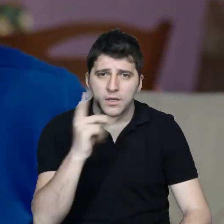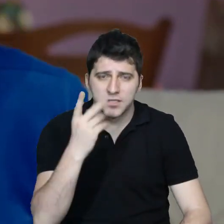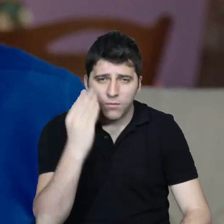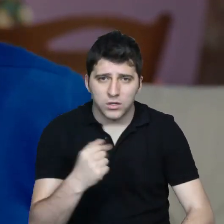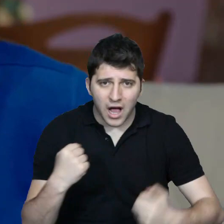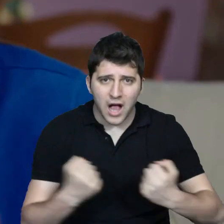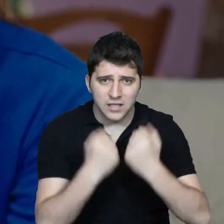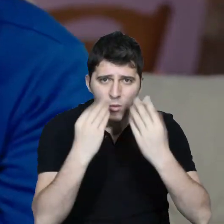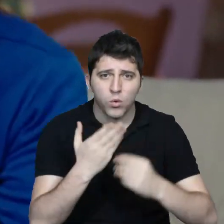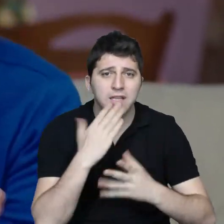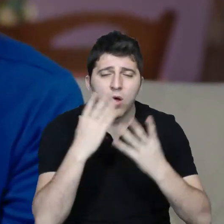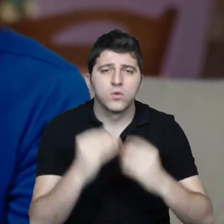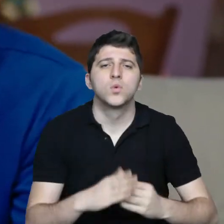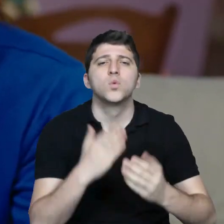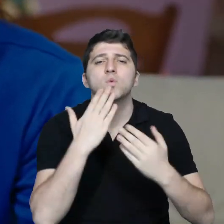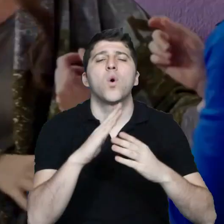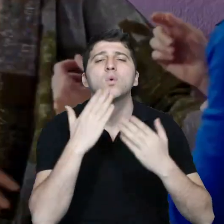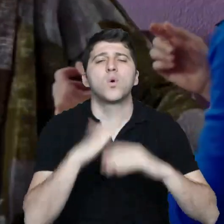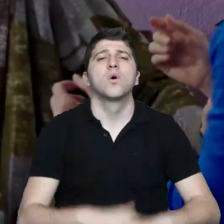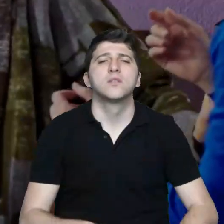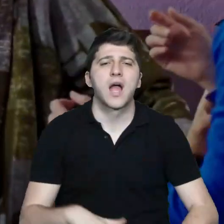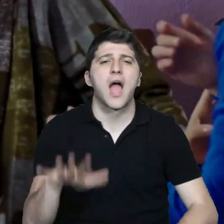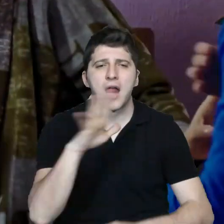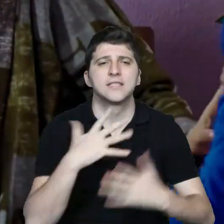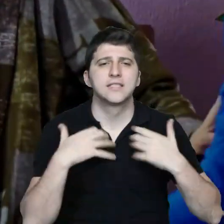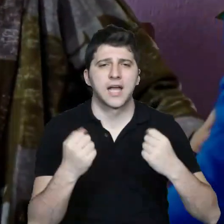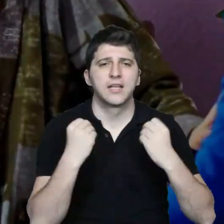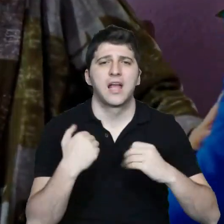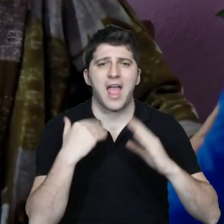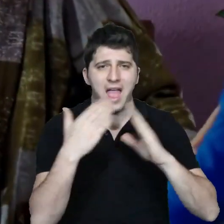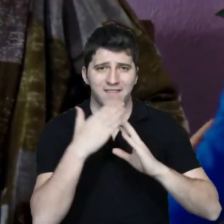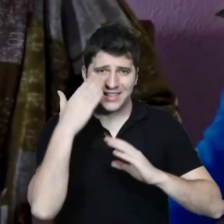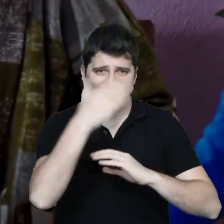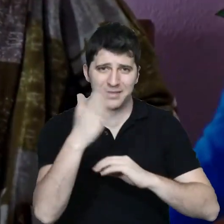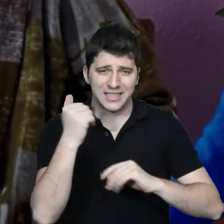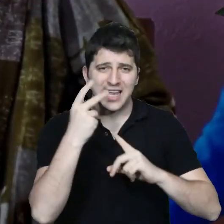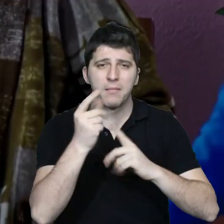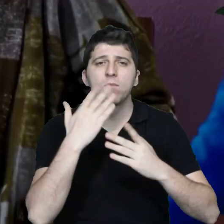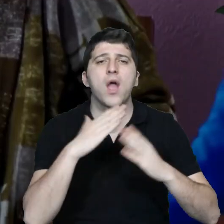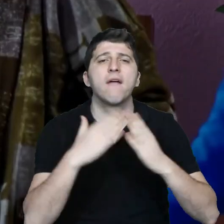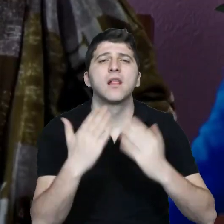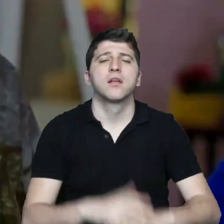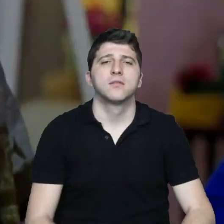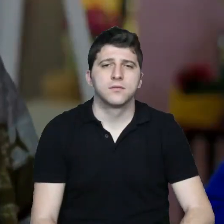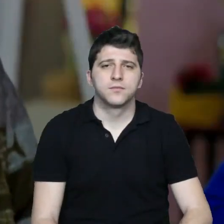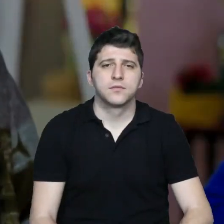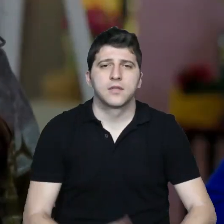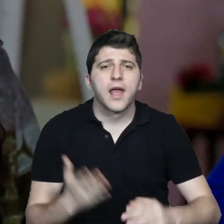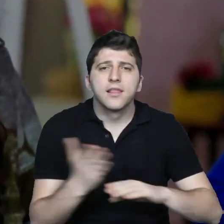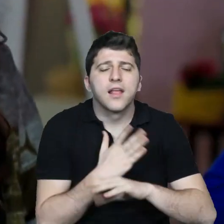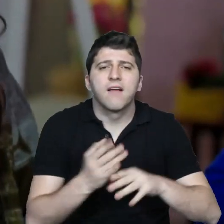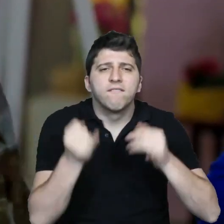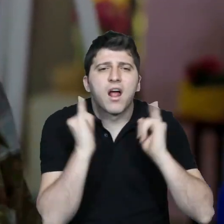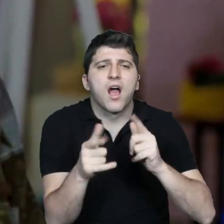oldu? Kaza mı yaptı okulda? Ne oldu? Yok yok yok. Herkes sağ. Ben eve uğradım gelirken İbrahim yok evde. Ay. Niye